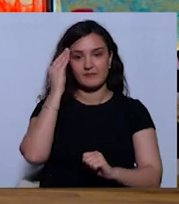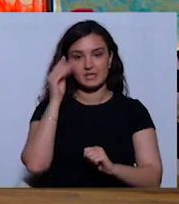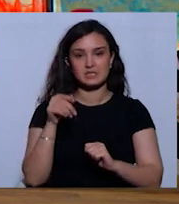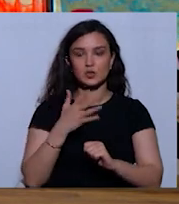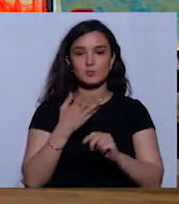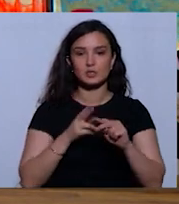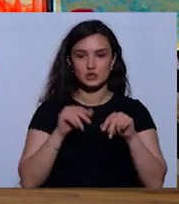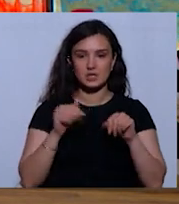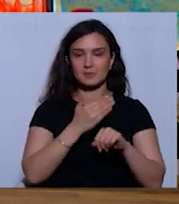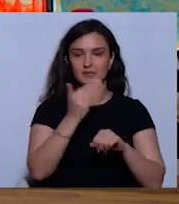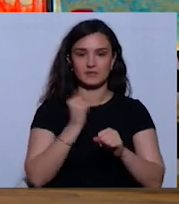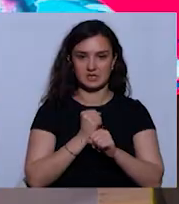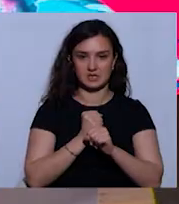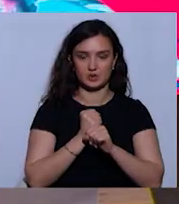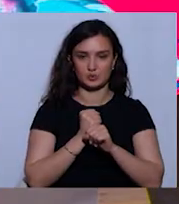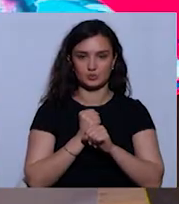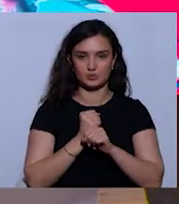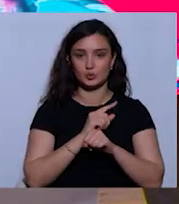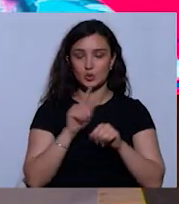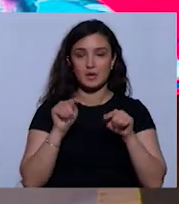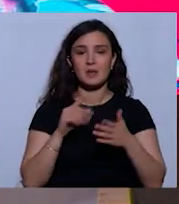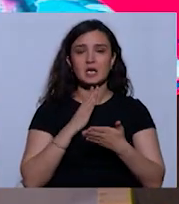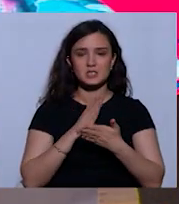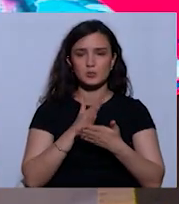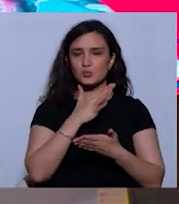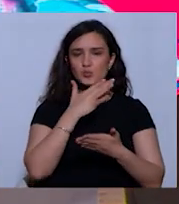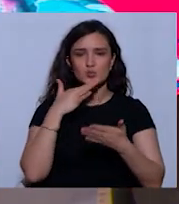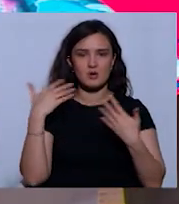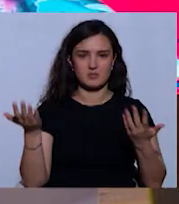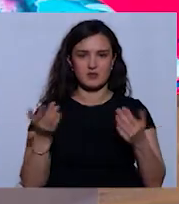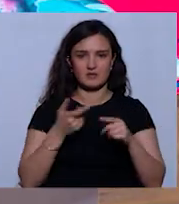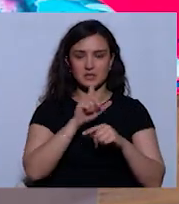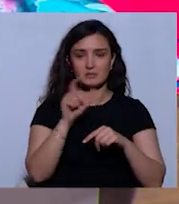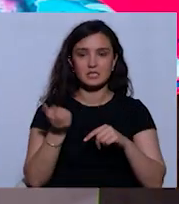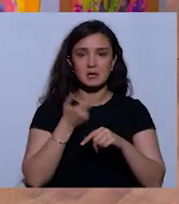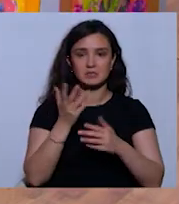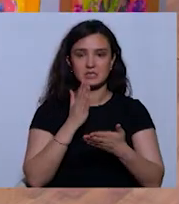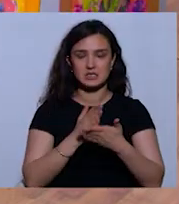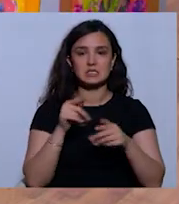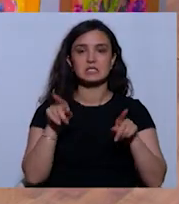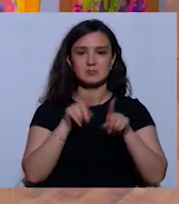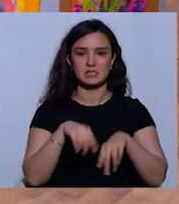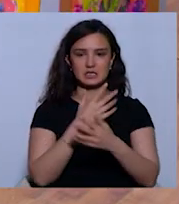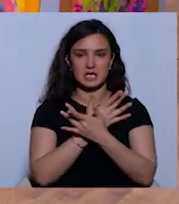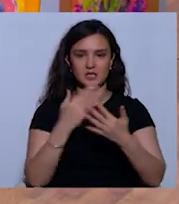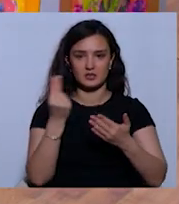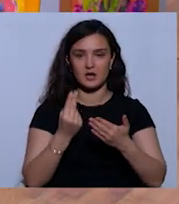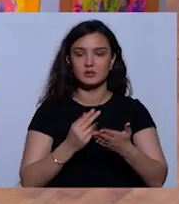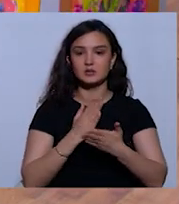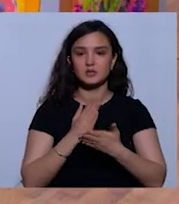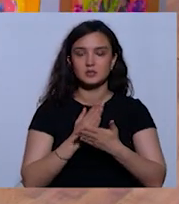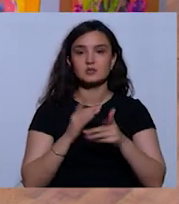ვერსია, რომელიც შეიძლება თქვენ გააკეთოთ. თორე არსებობს უამრავი, რამდენი ადამიანიც არის, იმდენნაირი